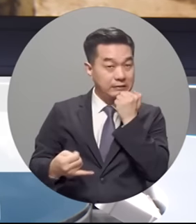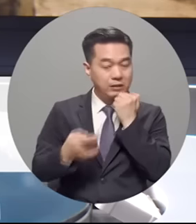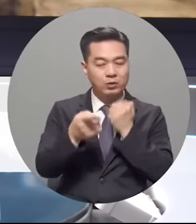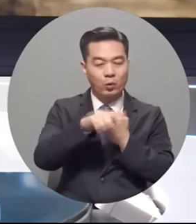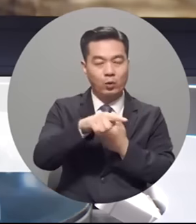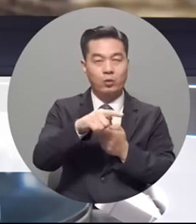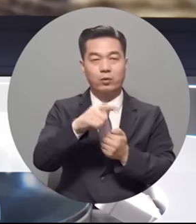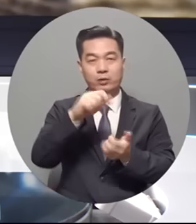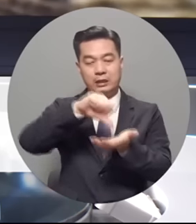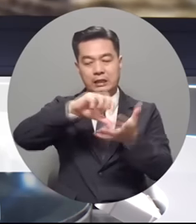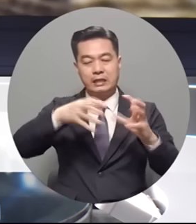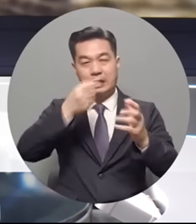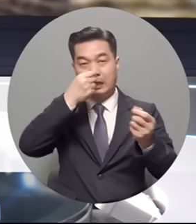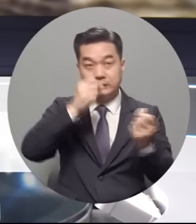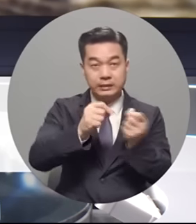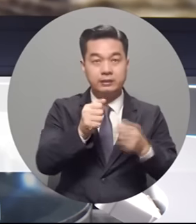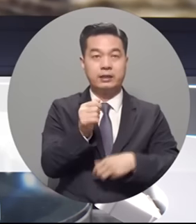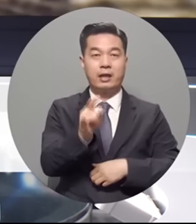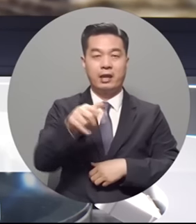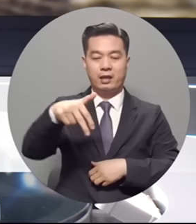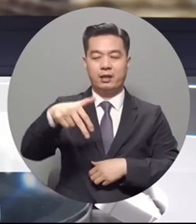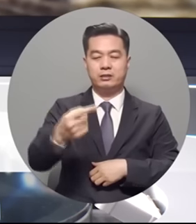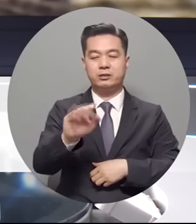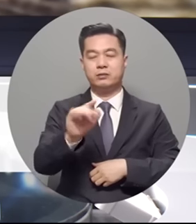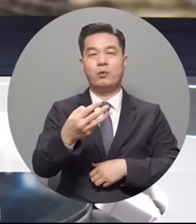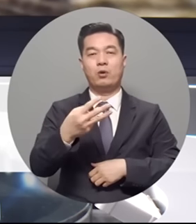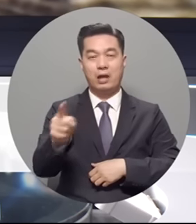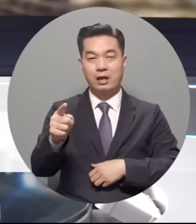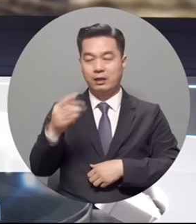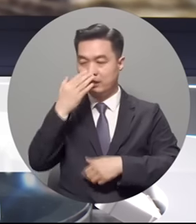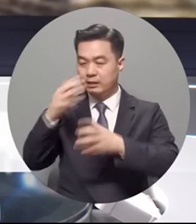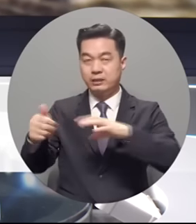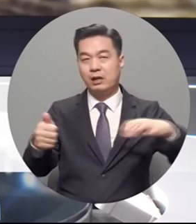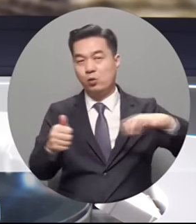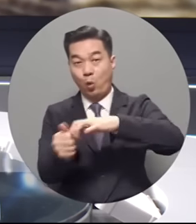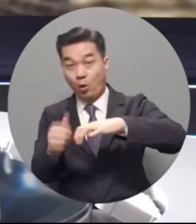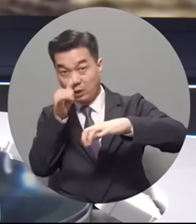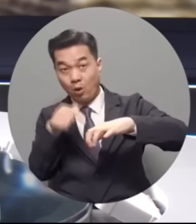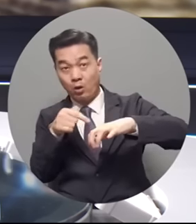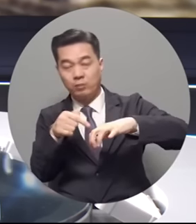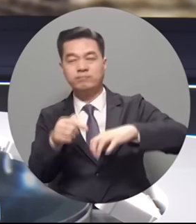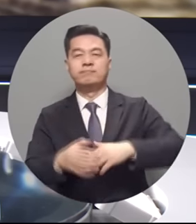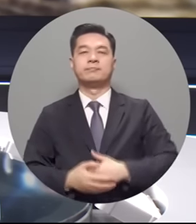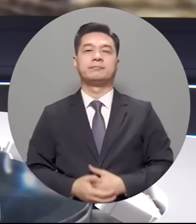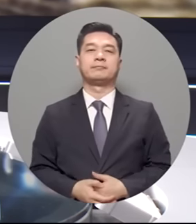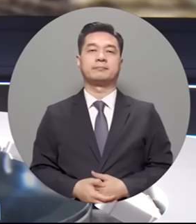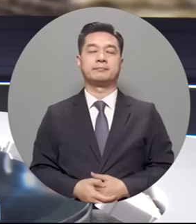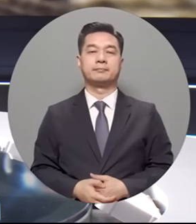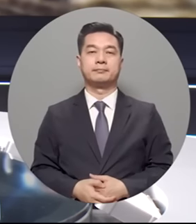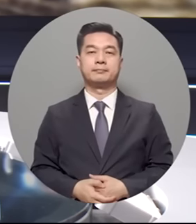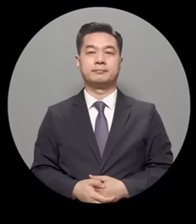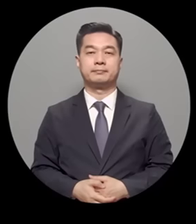무장정파인 헤즈볼라도 이스라엘의 최대 공격을 가했습니다. 현지에서 손영 특파원이 취재했습니다.